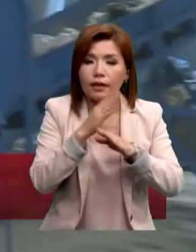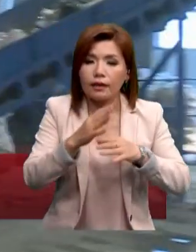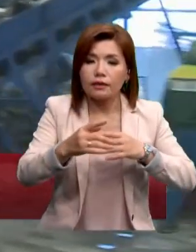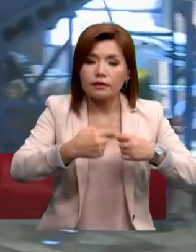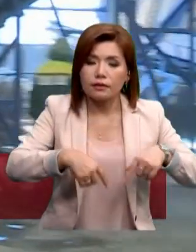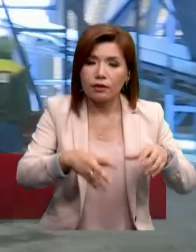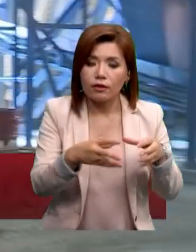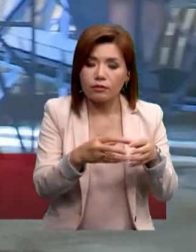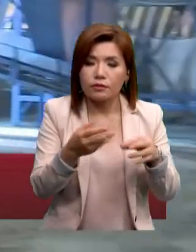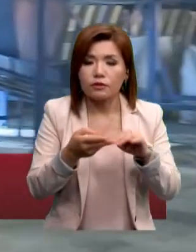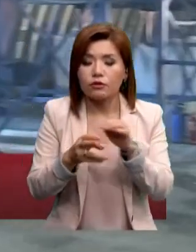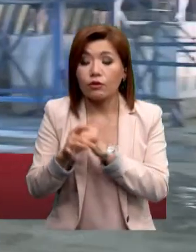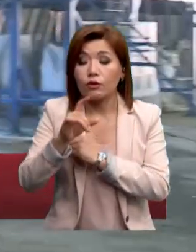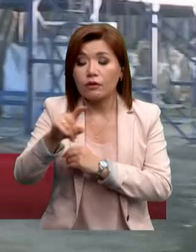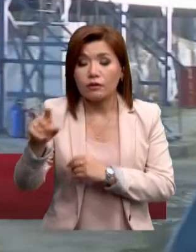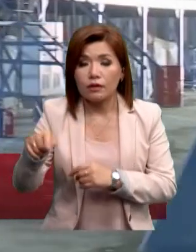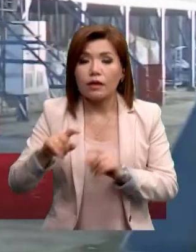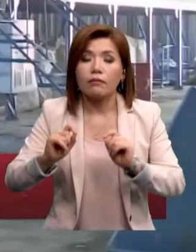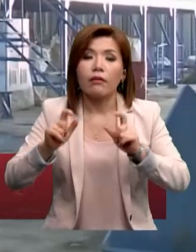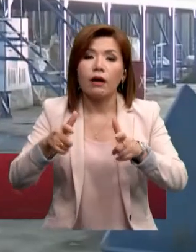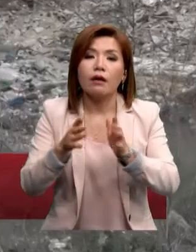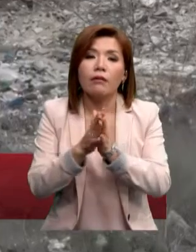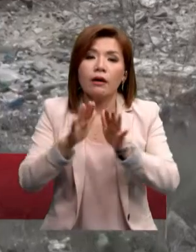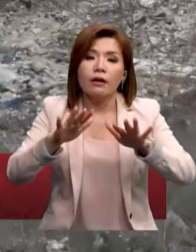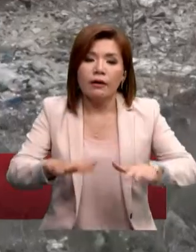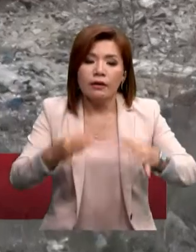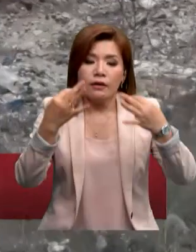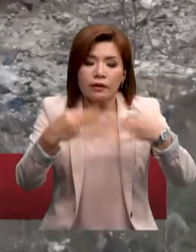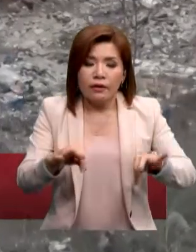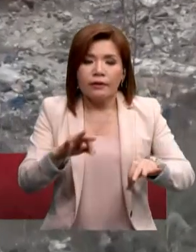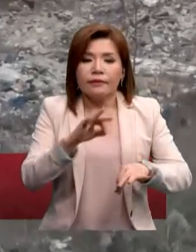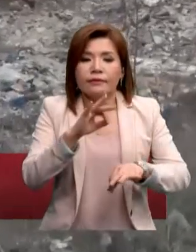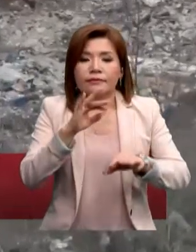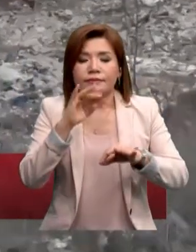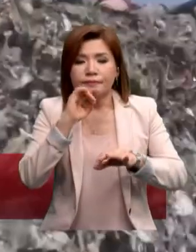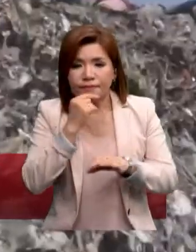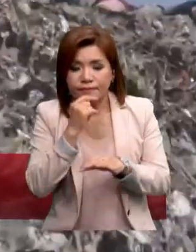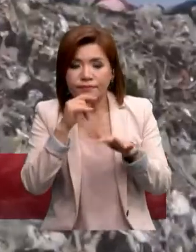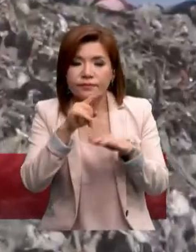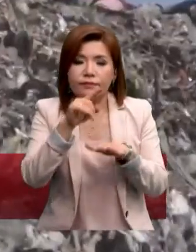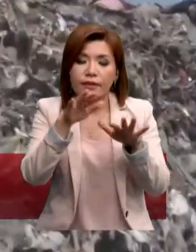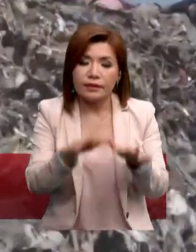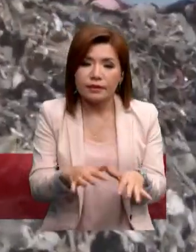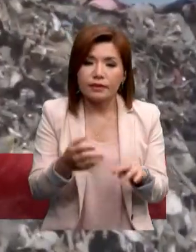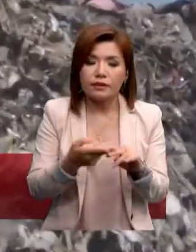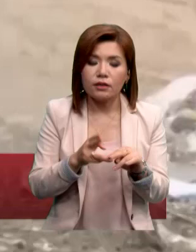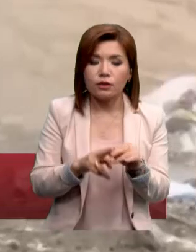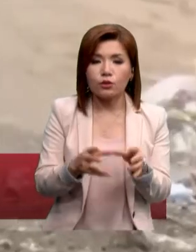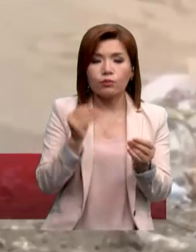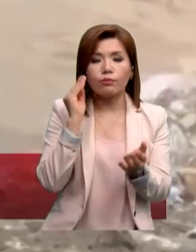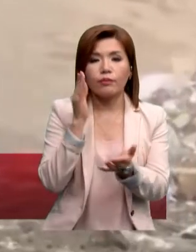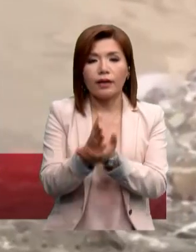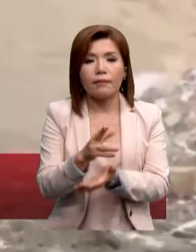Более того, некоторые общественники предлагают расположить свободные экономические зоны для переработки вторсырья прямо